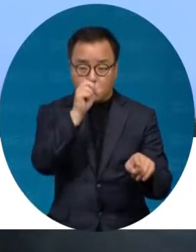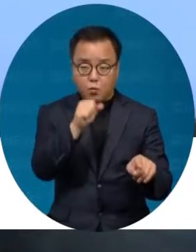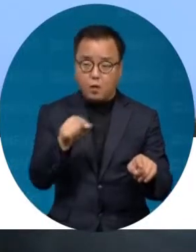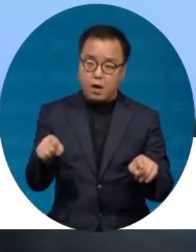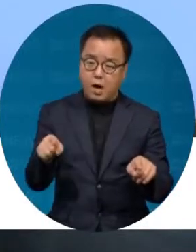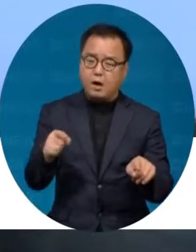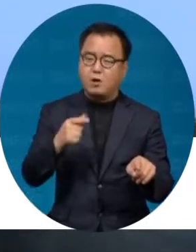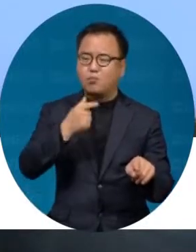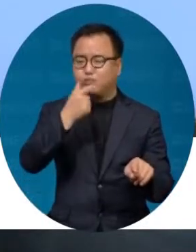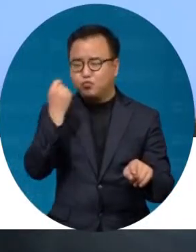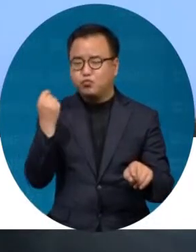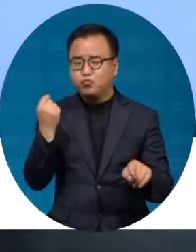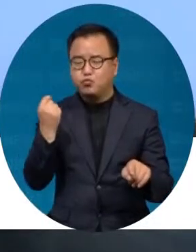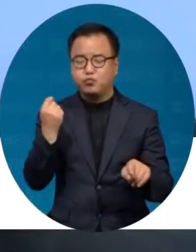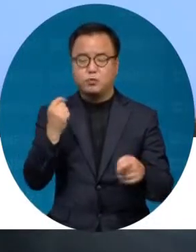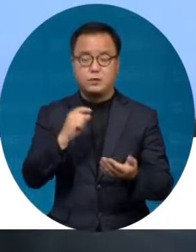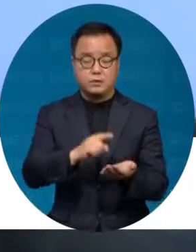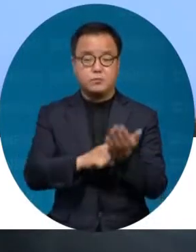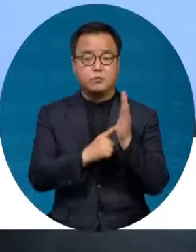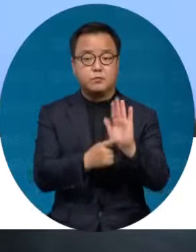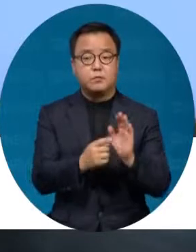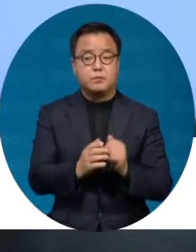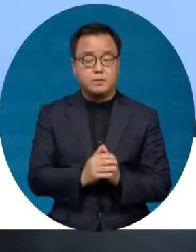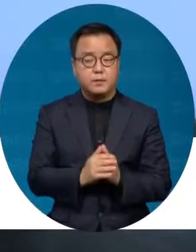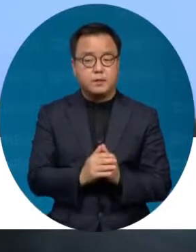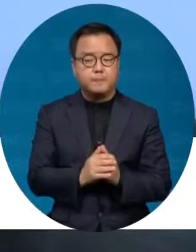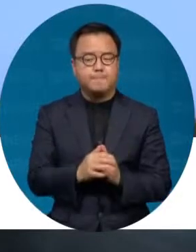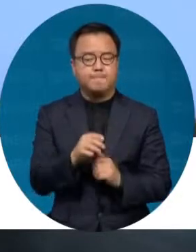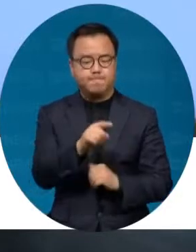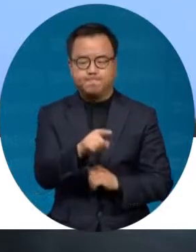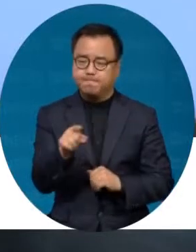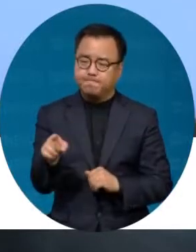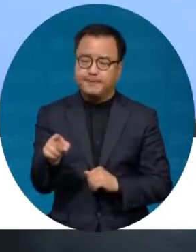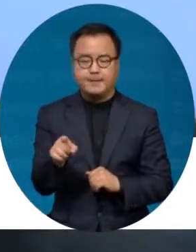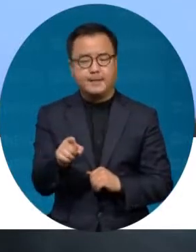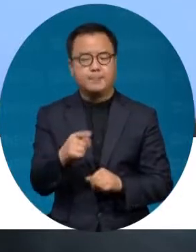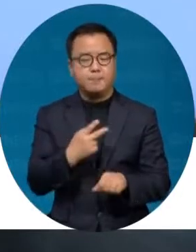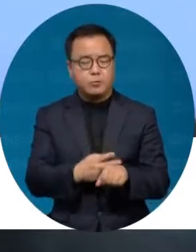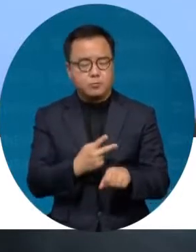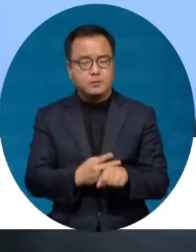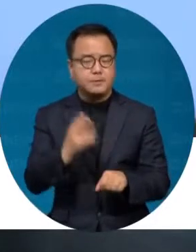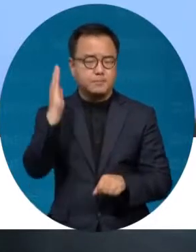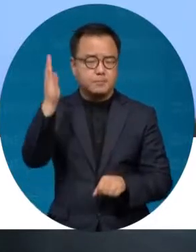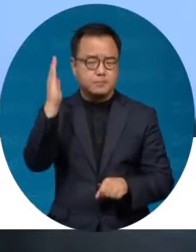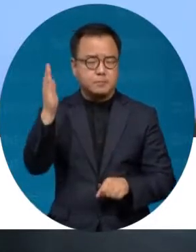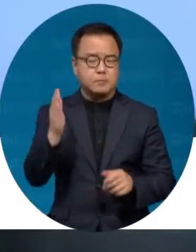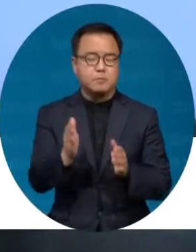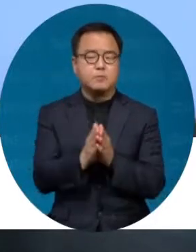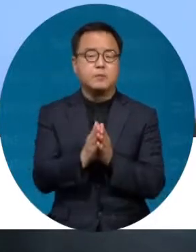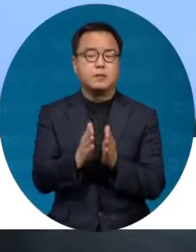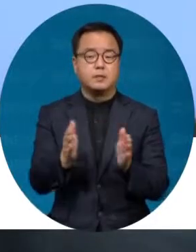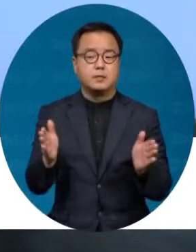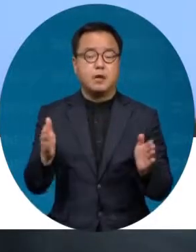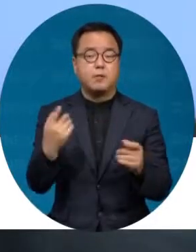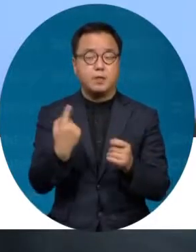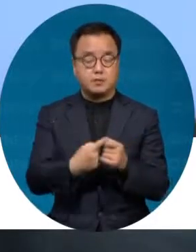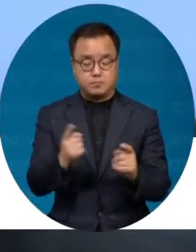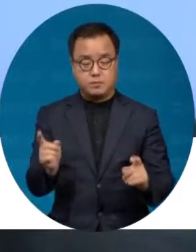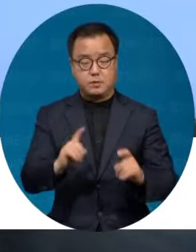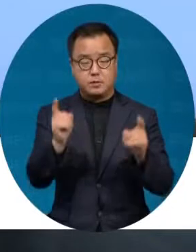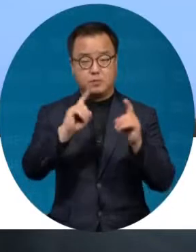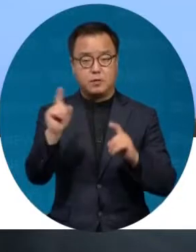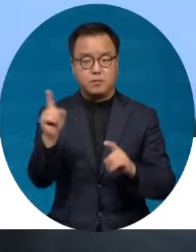그대로 드러나고 있는 겁니다 예 이제 그러다 보니까 교사들이 목소리를 내고 있는 건데요 자 가장 첫 번째 쟁점은